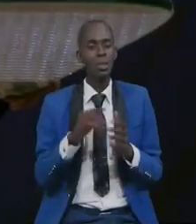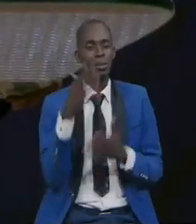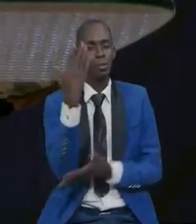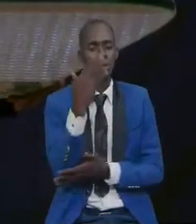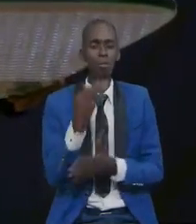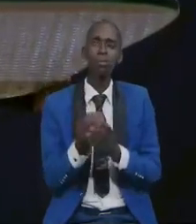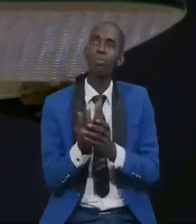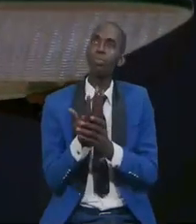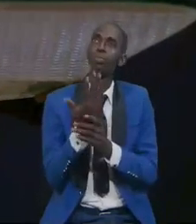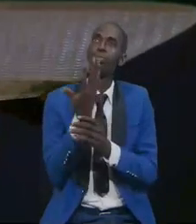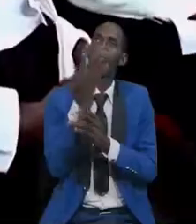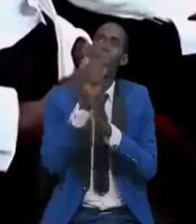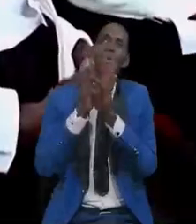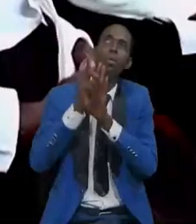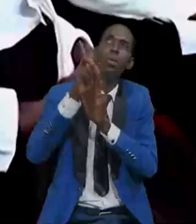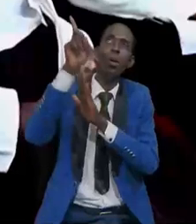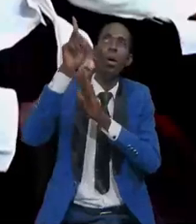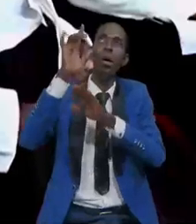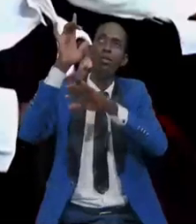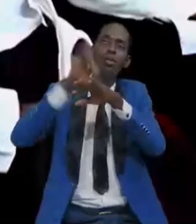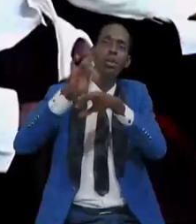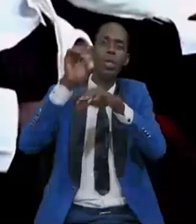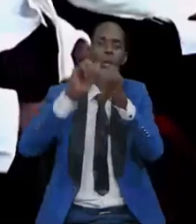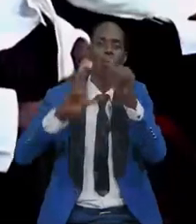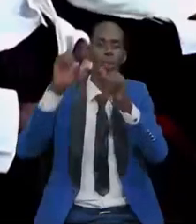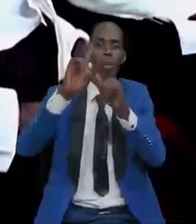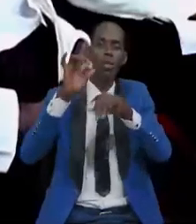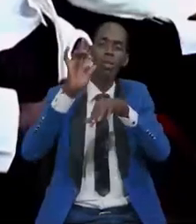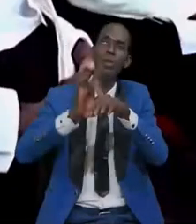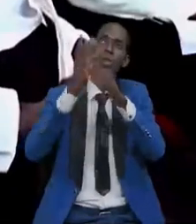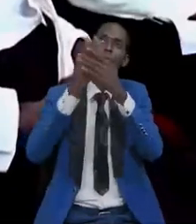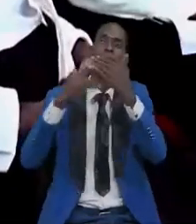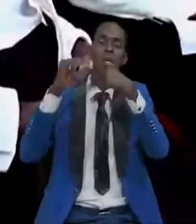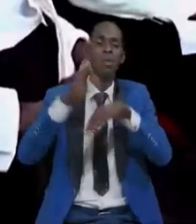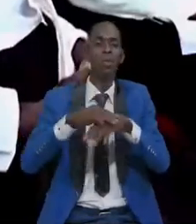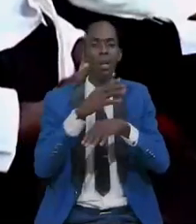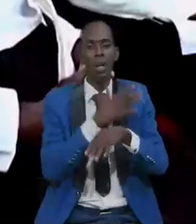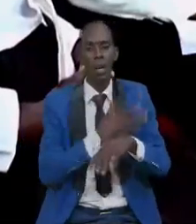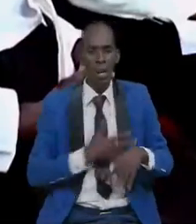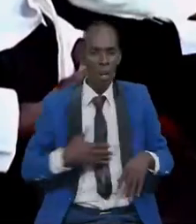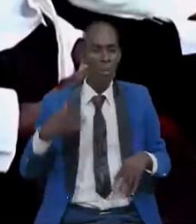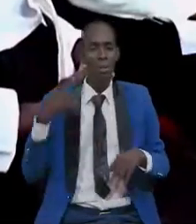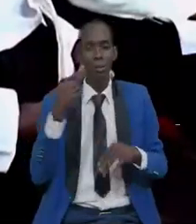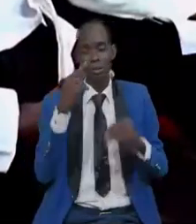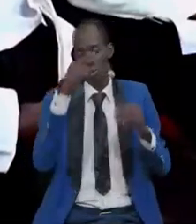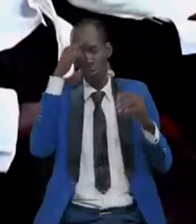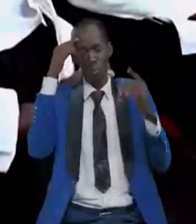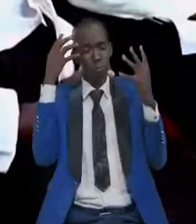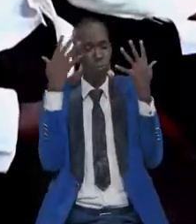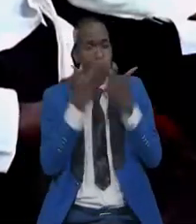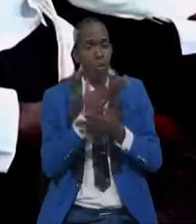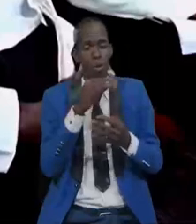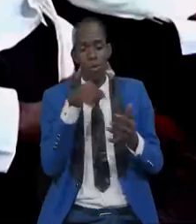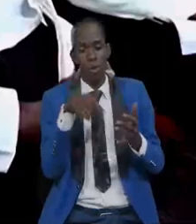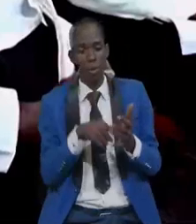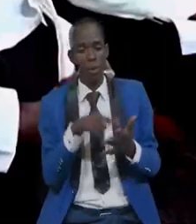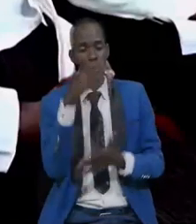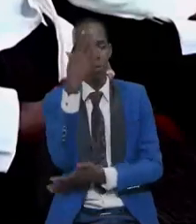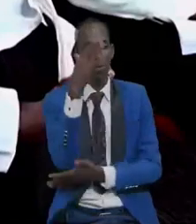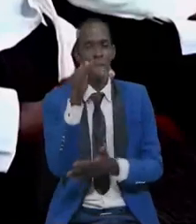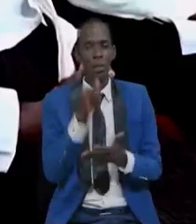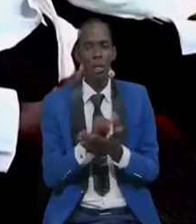jusqu'aux cieux et qui touche tout le monde et qui touche partout. Et l'ombre est partout sur la terre jusqu'au point que les